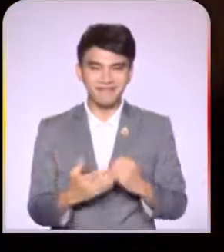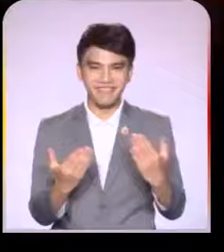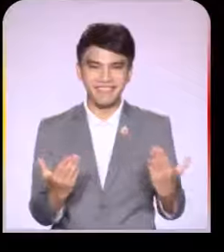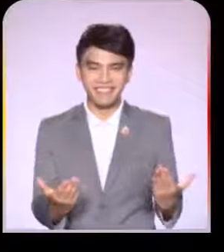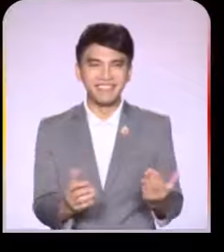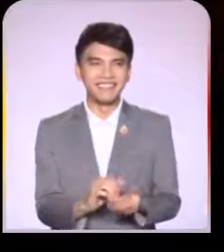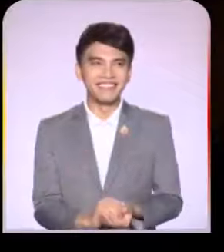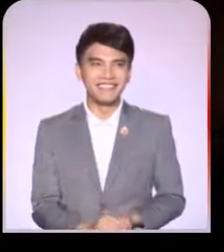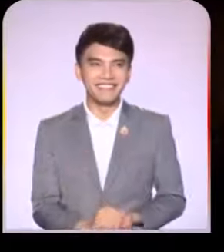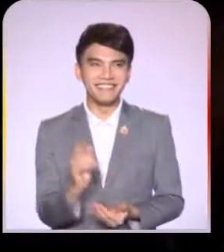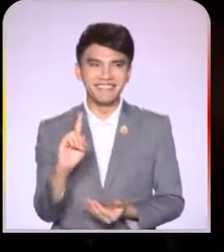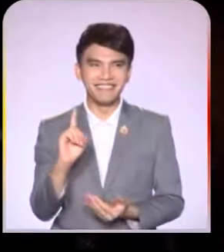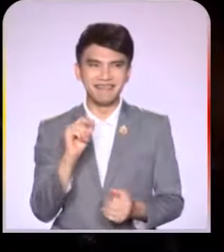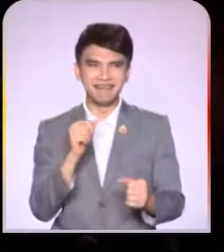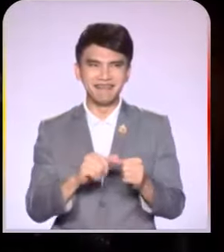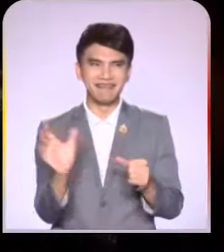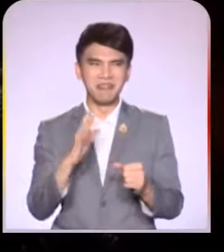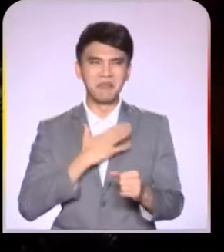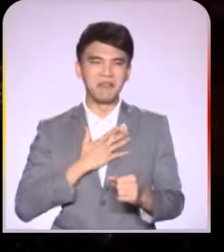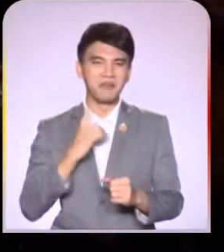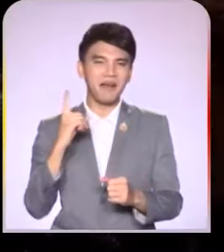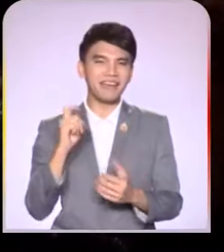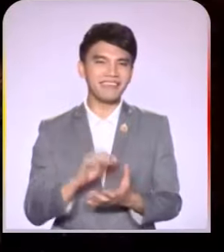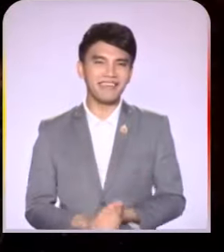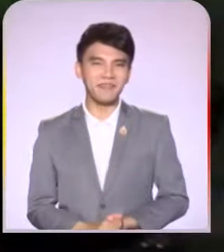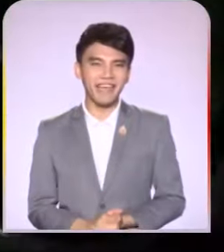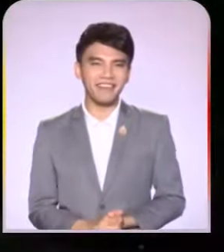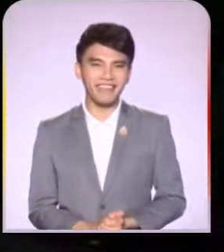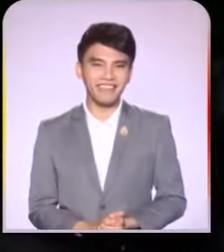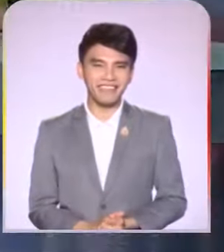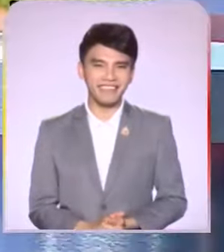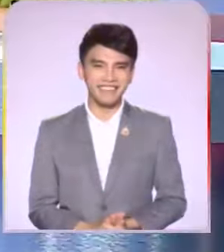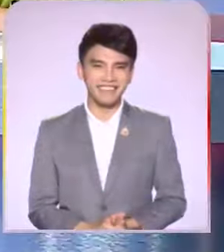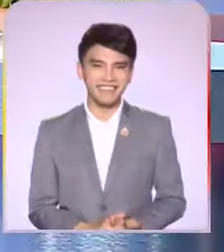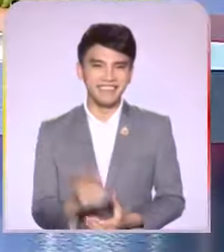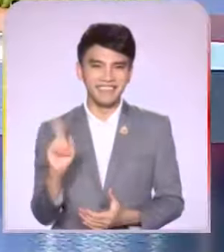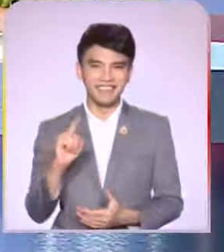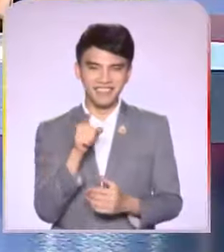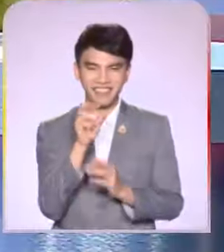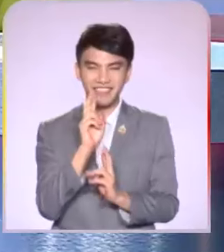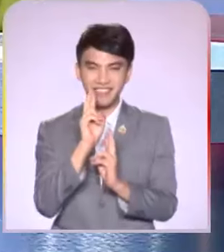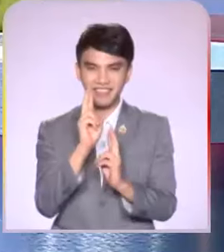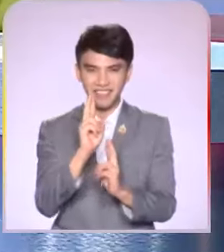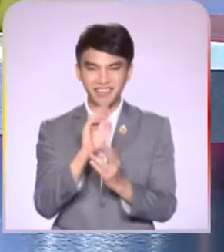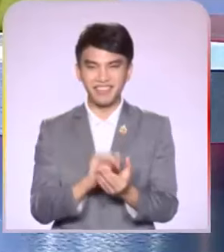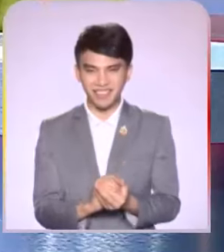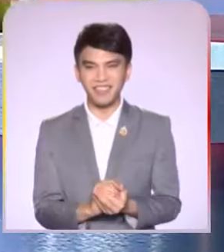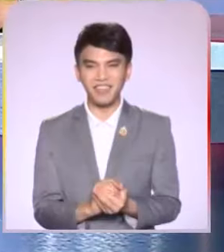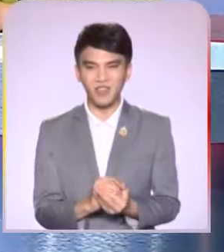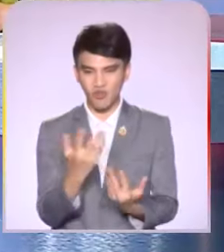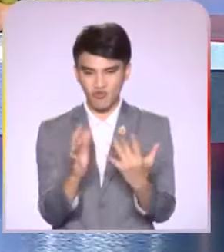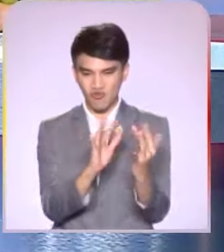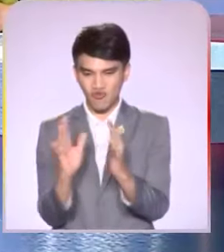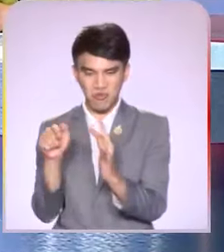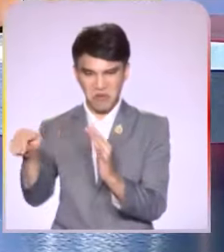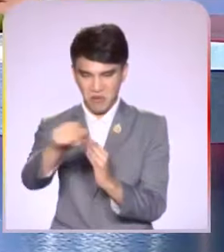ล้วอ่ะนึกออกมันรัดขนาดนี้ผมไม่อยู่หรอกไม่รอดหรอกโอ้ป้าสุดยอด เดี๋ยวหลังจากนี้ต้องระวังมากขึ้นนะคะเพราะว่าหลังบ้านก็ค่อนข้างรก